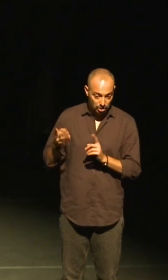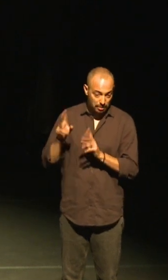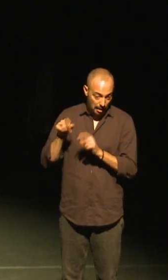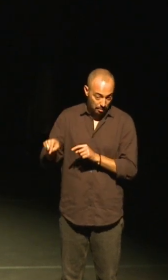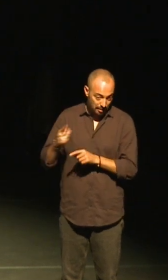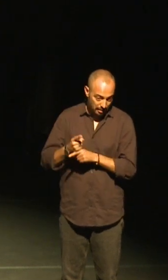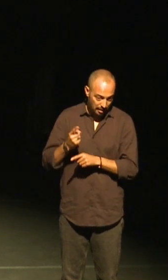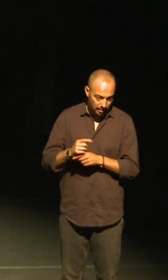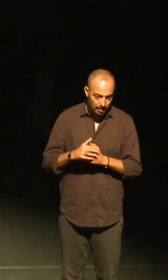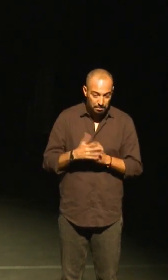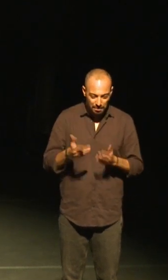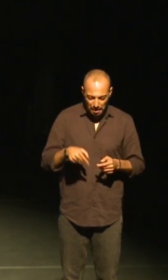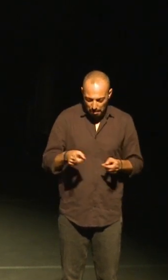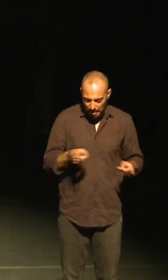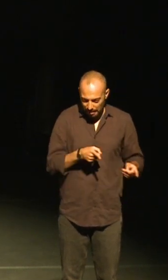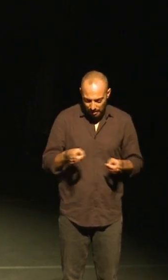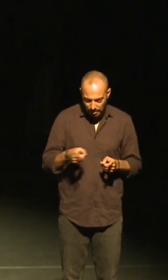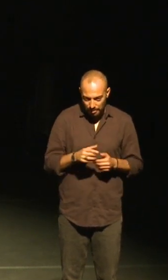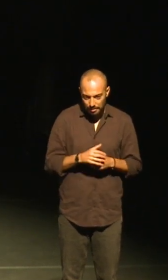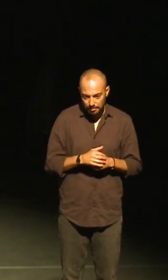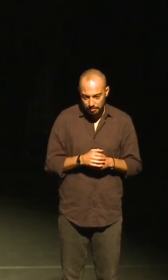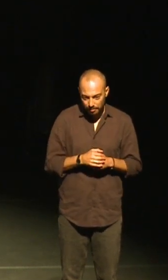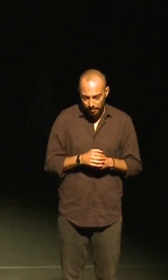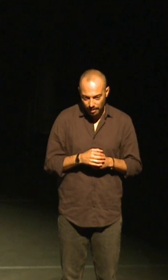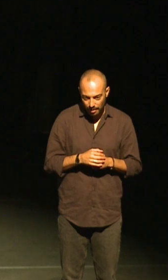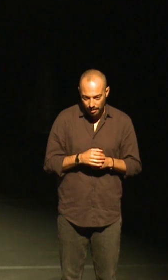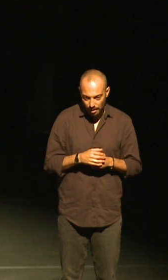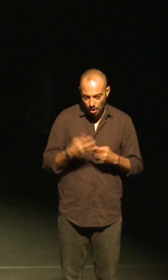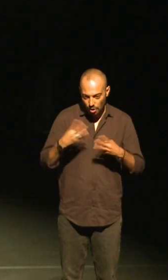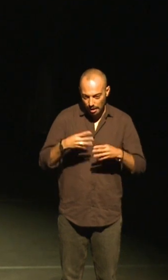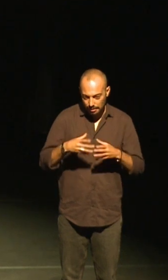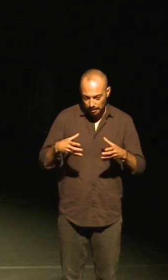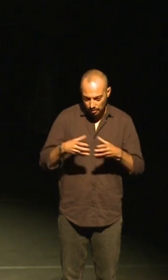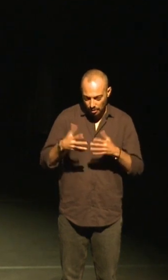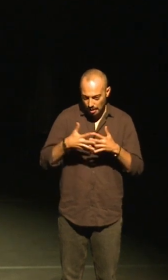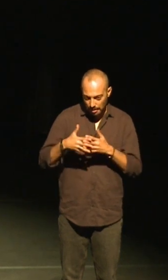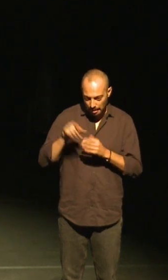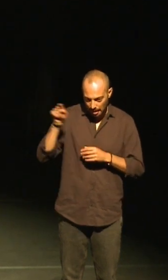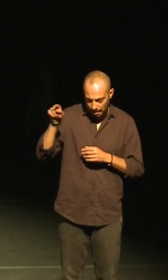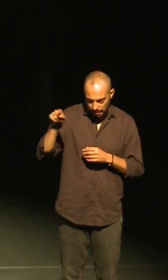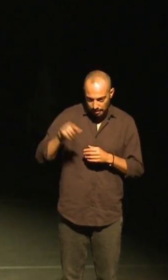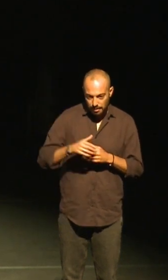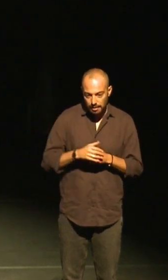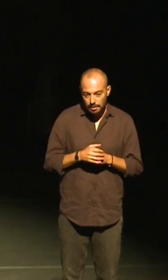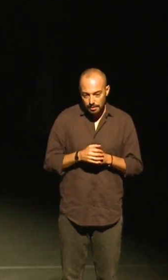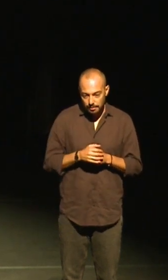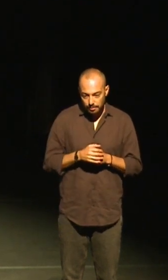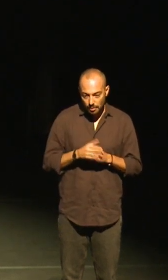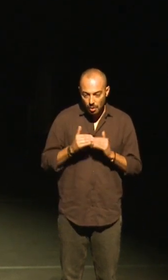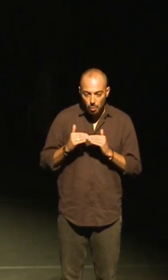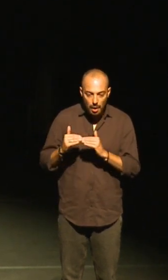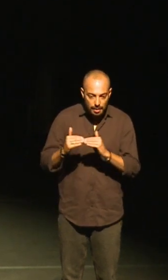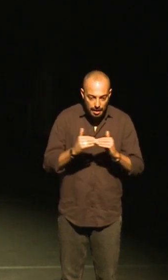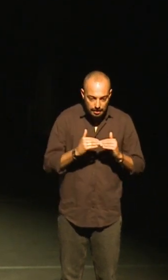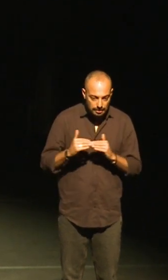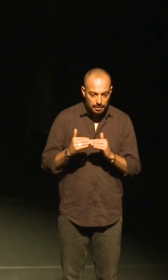un'organizzazione americana che si chiama out And The Wall sottotitolo World Place addcates che per me è stata una